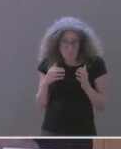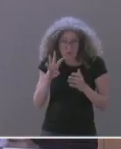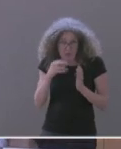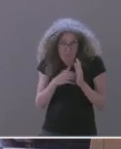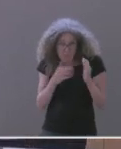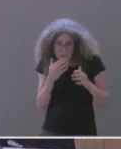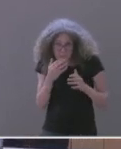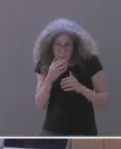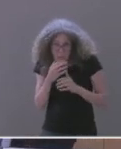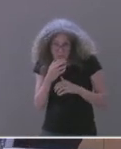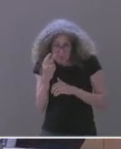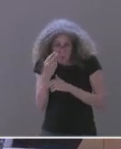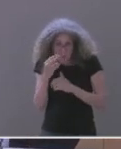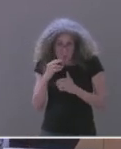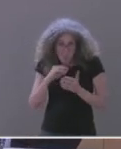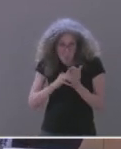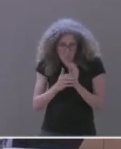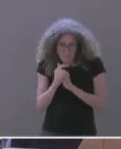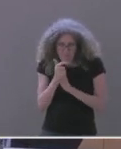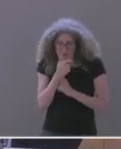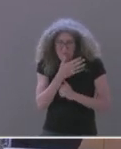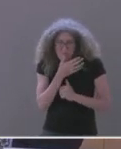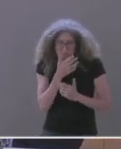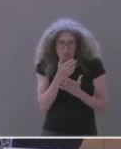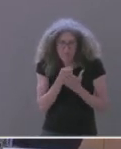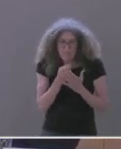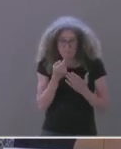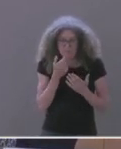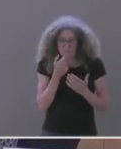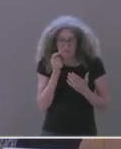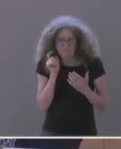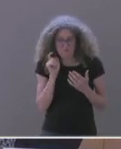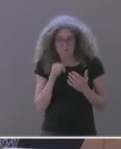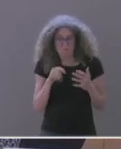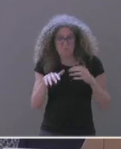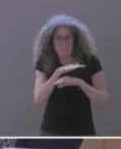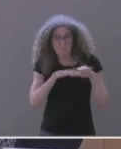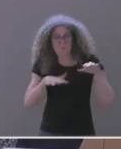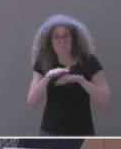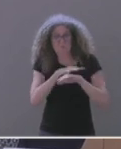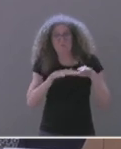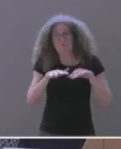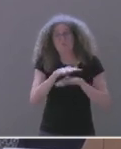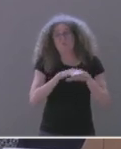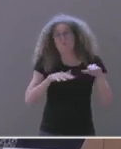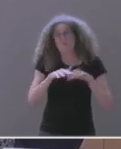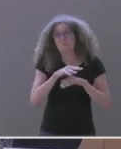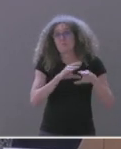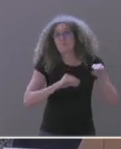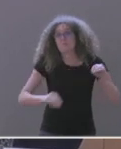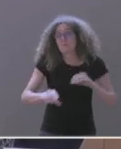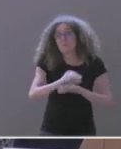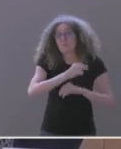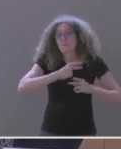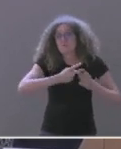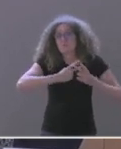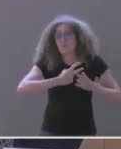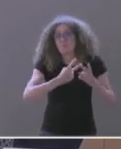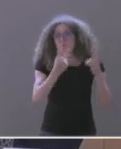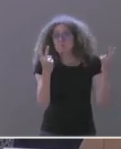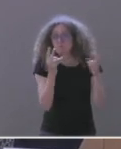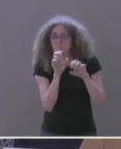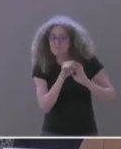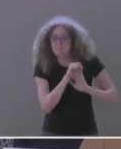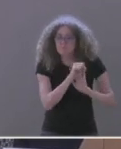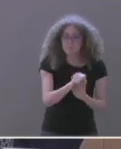faut privilégier les zones d'aménagement public, ce que chacun d'entre nous, dans nos communes, cherchons à faire. Et